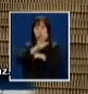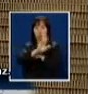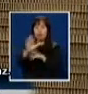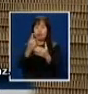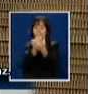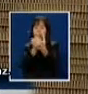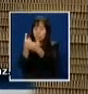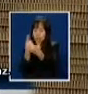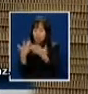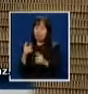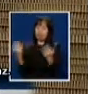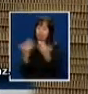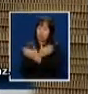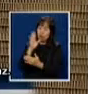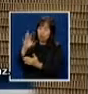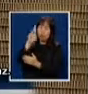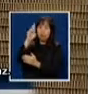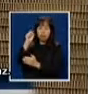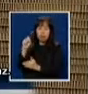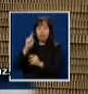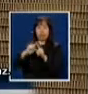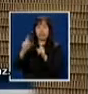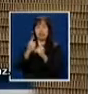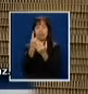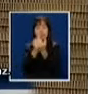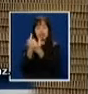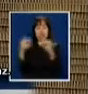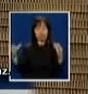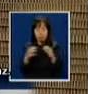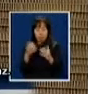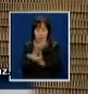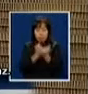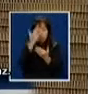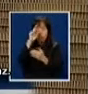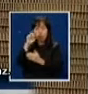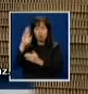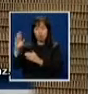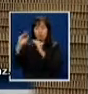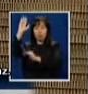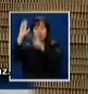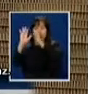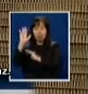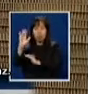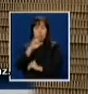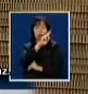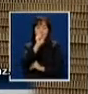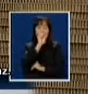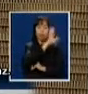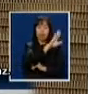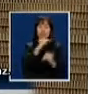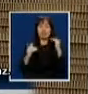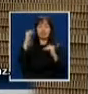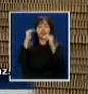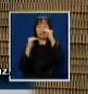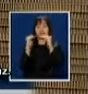ทั้งในกรรมาธิการนี่นะครับจะเป็นแนวทางที่ทำให้ระบบรัฐสภาและก็ประชาธิปไตยของเรามีความเข้มแข็งขึ้น